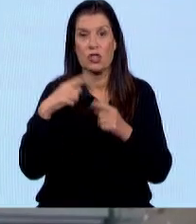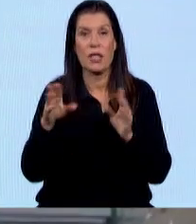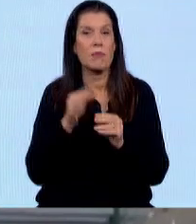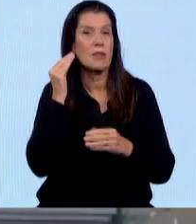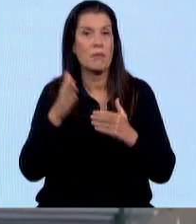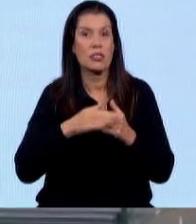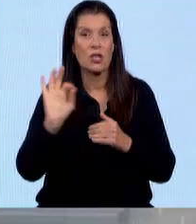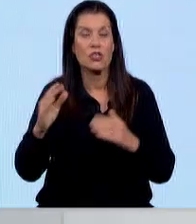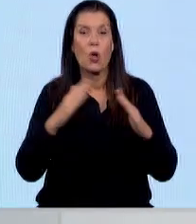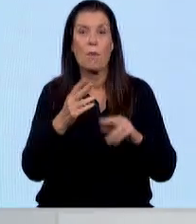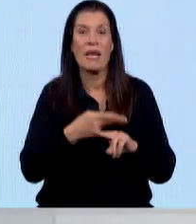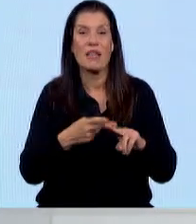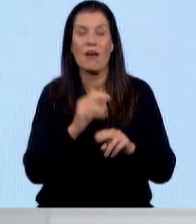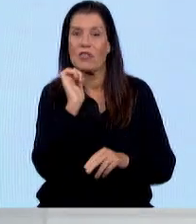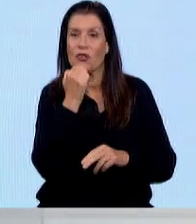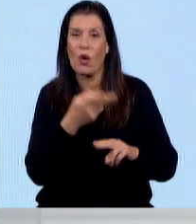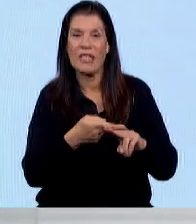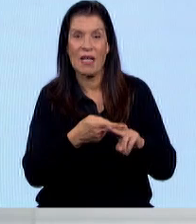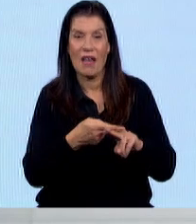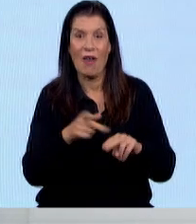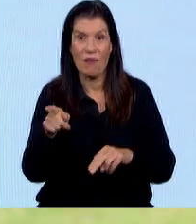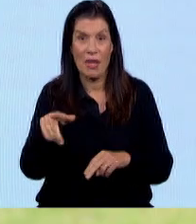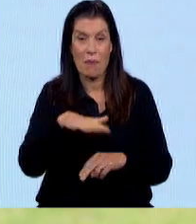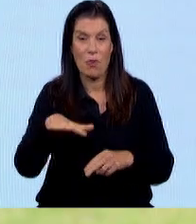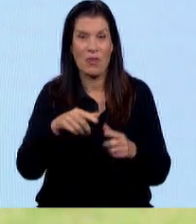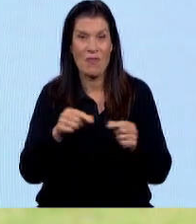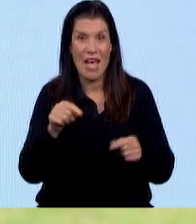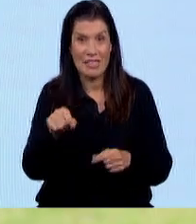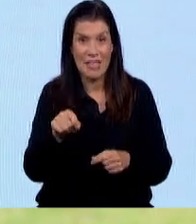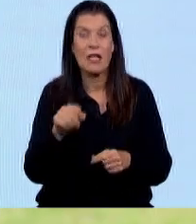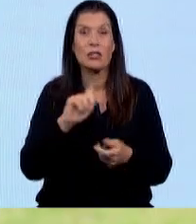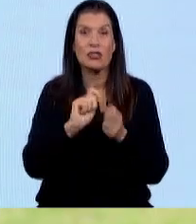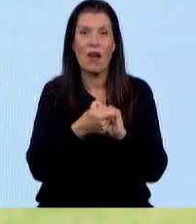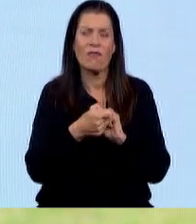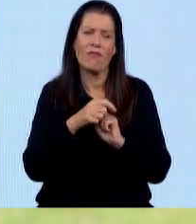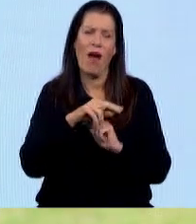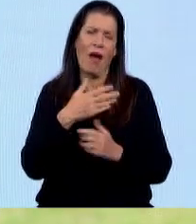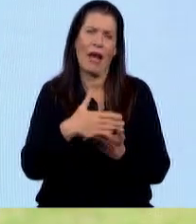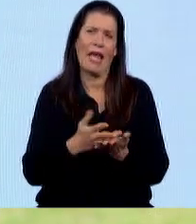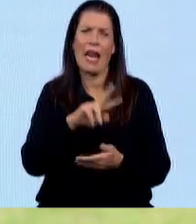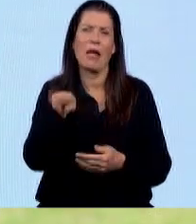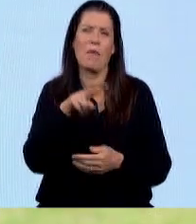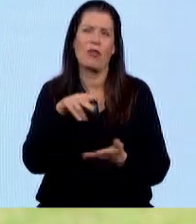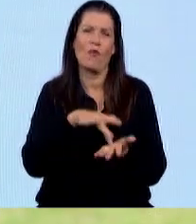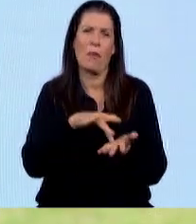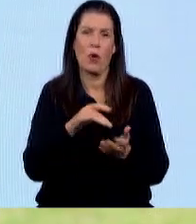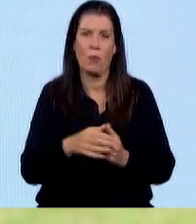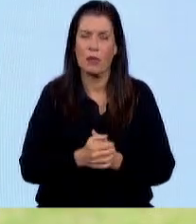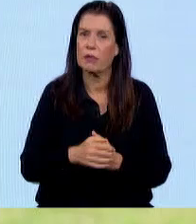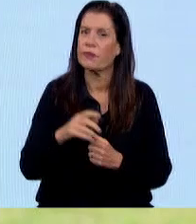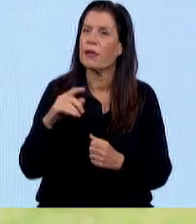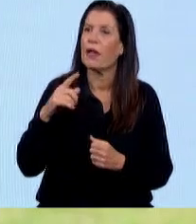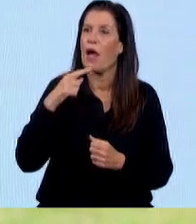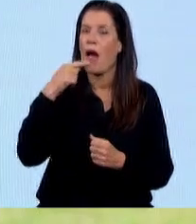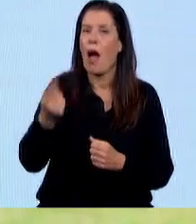קפה בעוטף עזה, שהפך לחלק מהנוף המקומי. כולם מסביב אמרו לו, זה לא יצליח, זה מקום